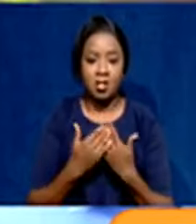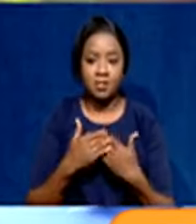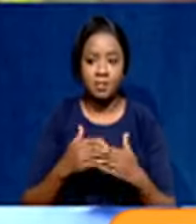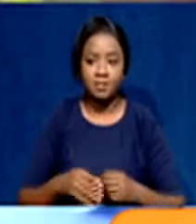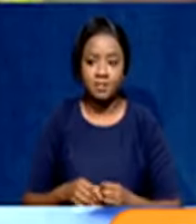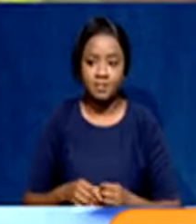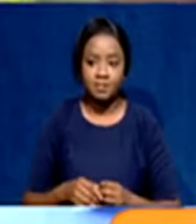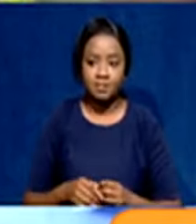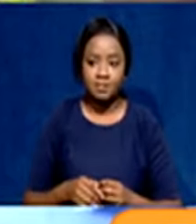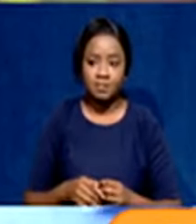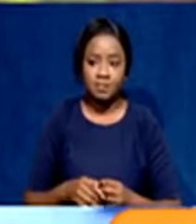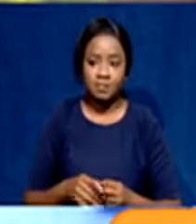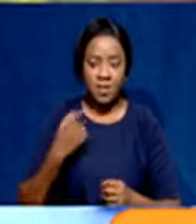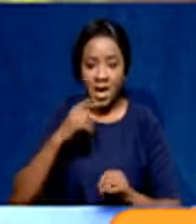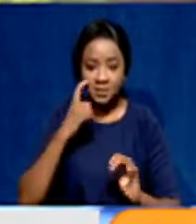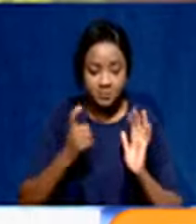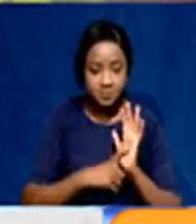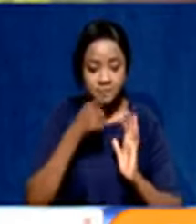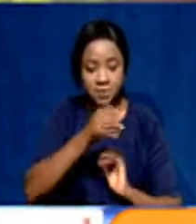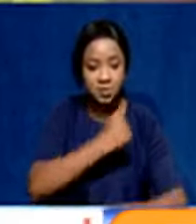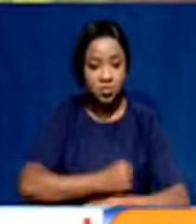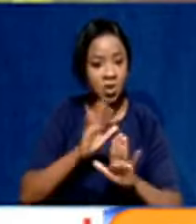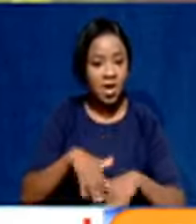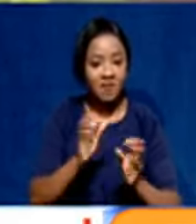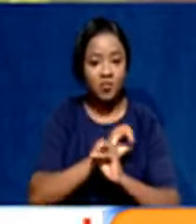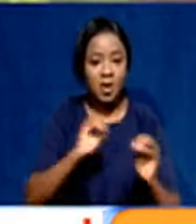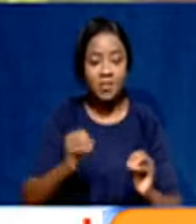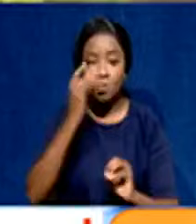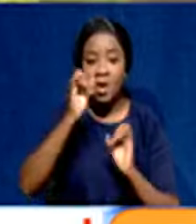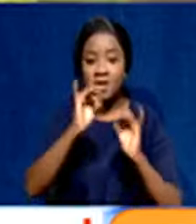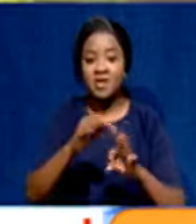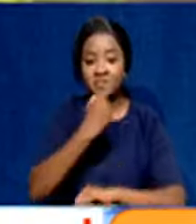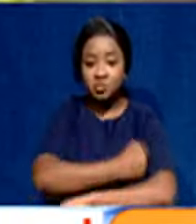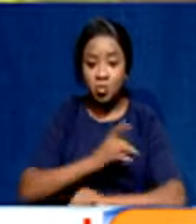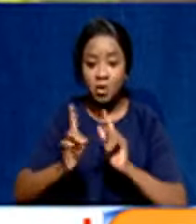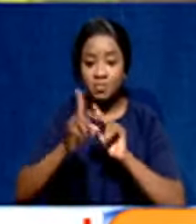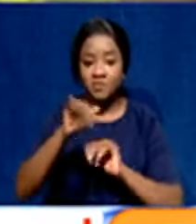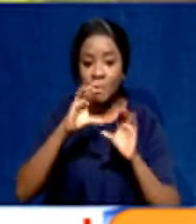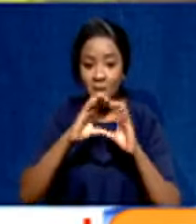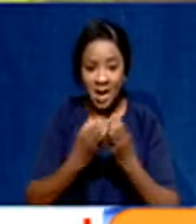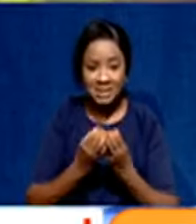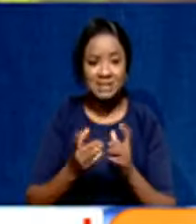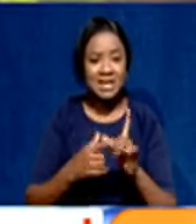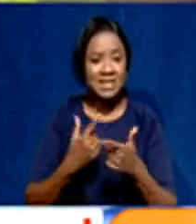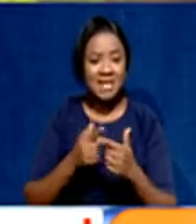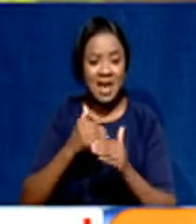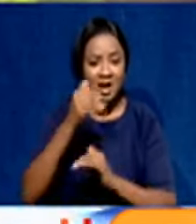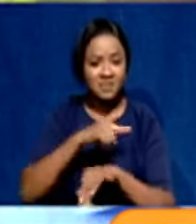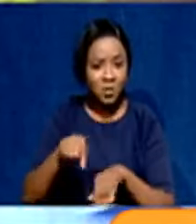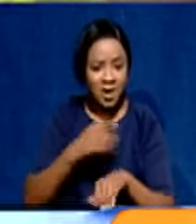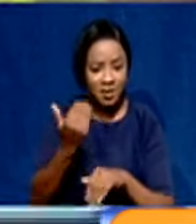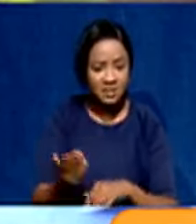kuna kub sany kwa mfo kama mtoto ameta kutoka darasa na hour mtoto